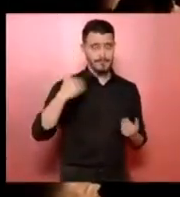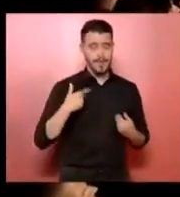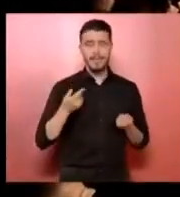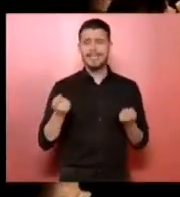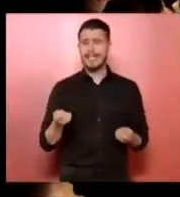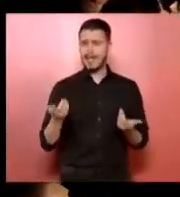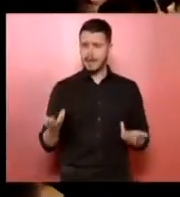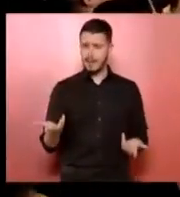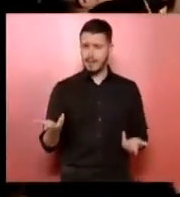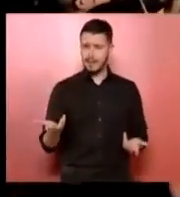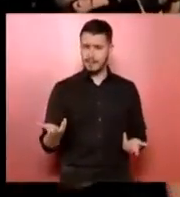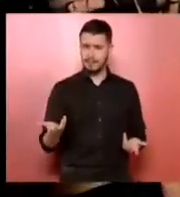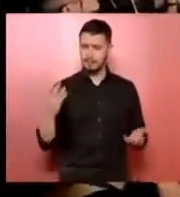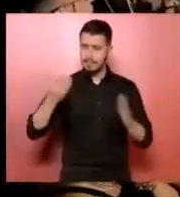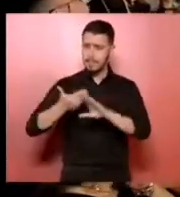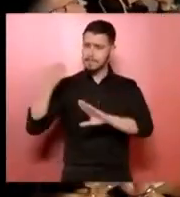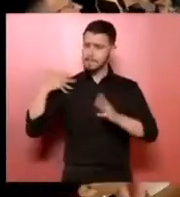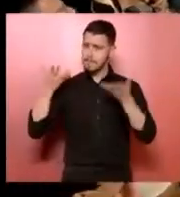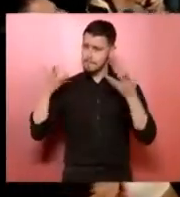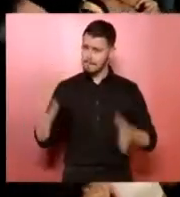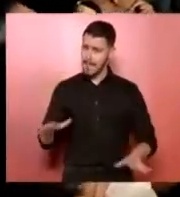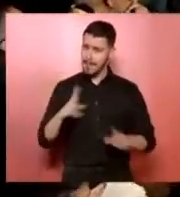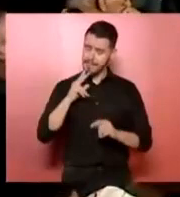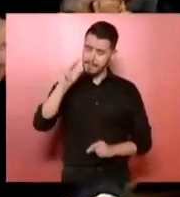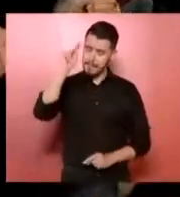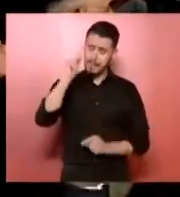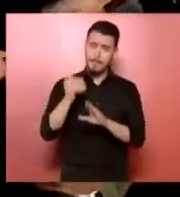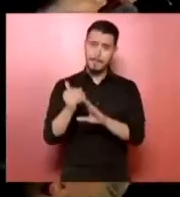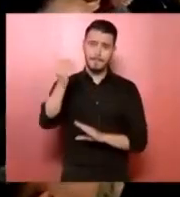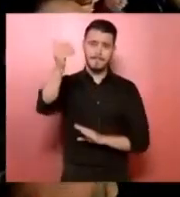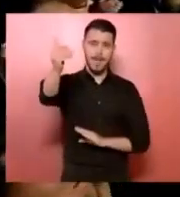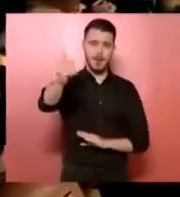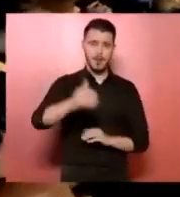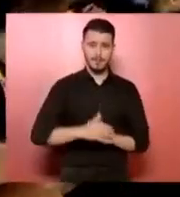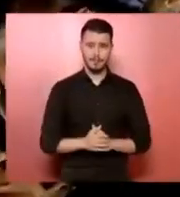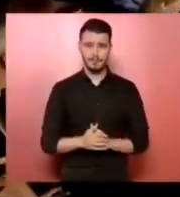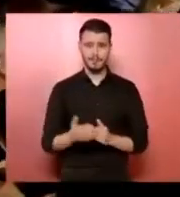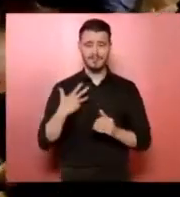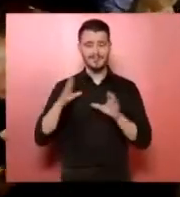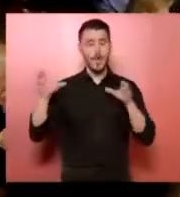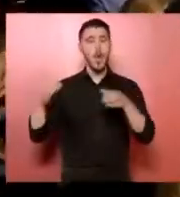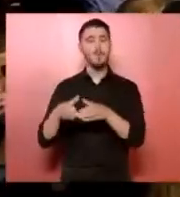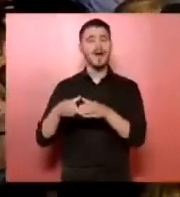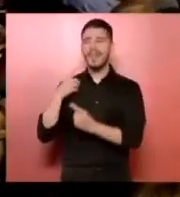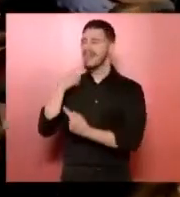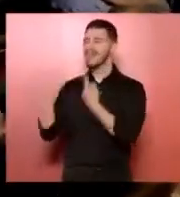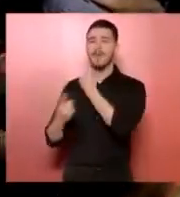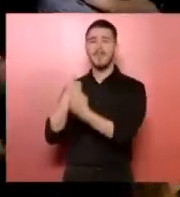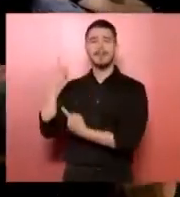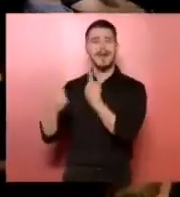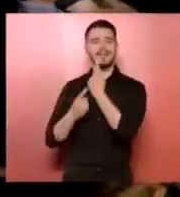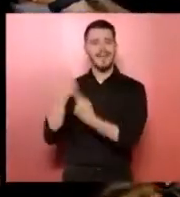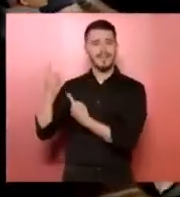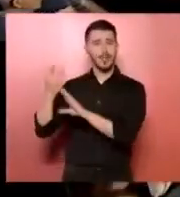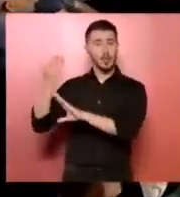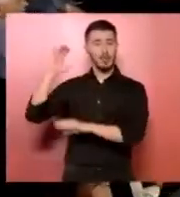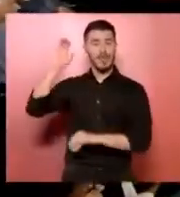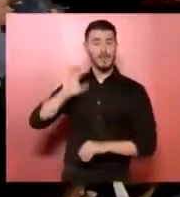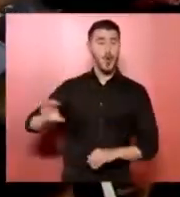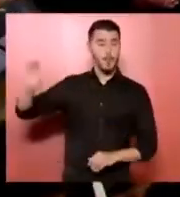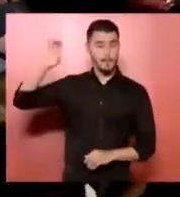υπόσχεση για το μέλλον. Γιατί όλη η διαπραγματευτική ομάδα, κάτω από τον Αλέξη,